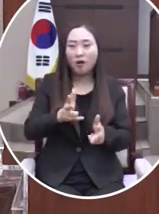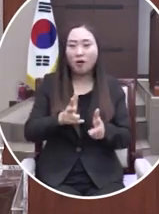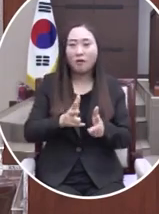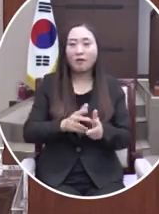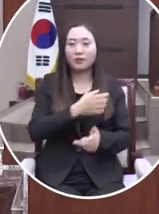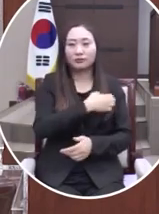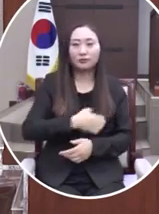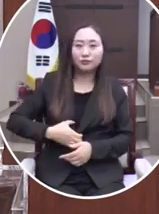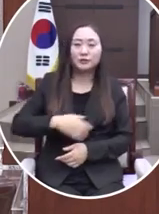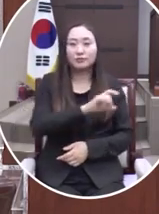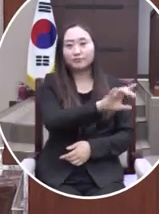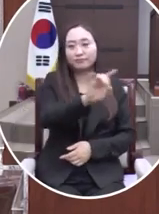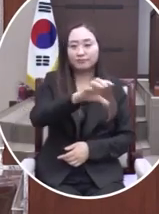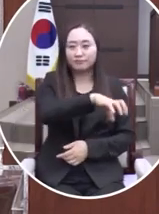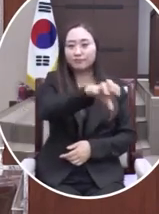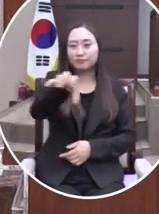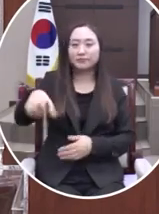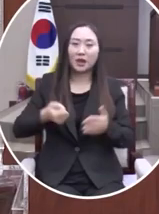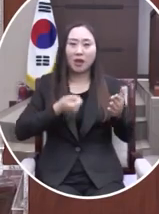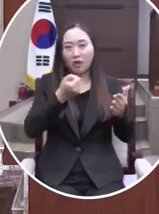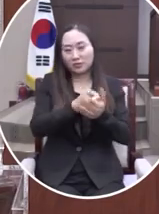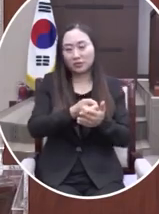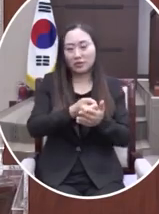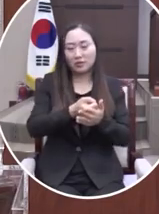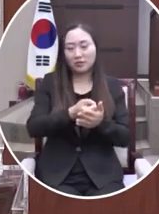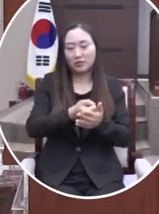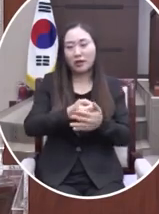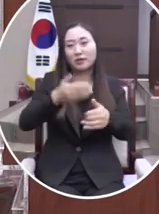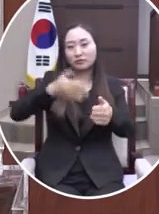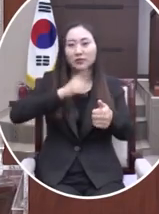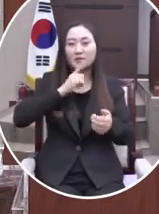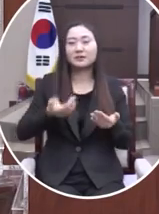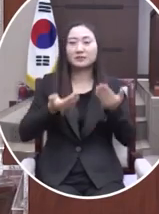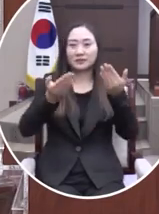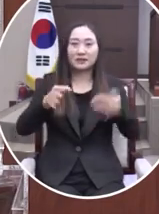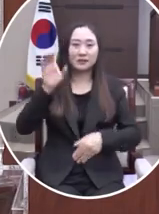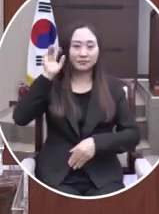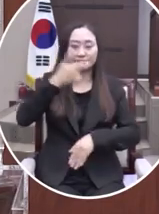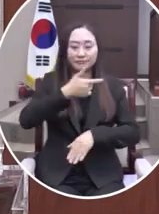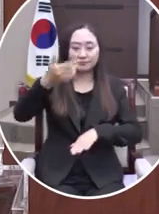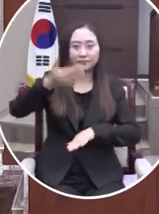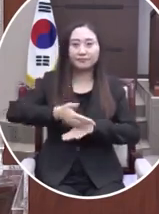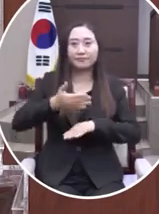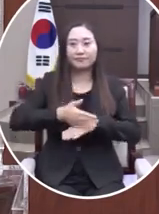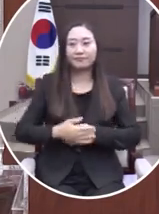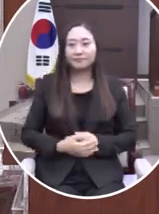각동 주민자치회에서 결정되기를 바랍니다. 경청해 주셔서 고맙습니다.